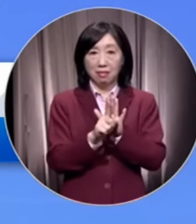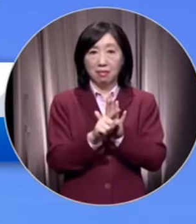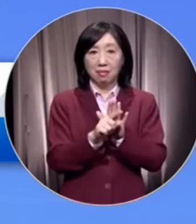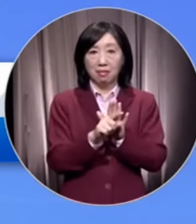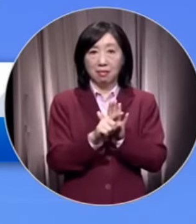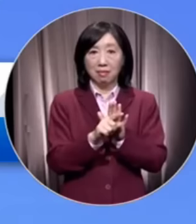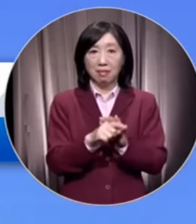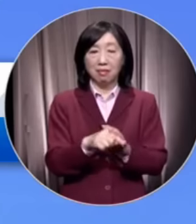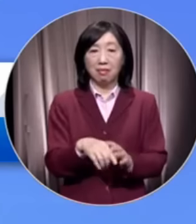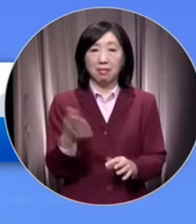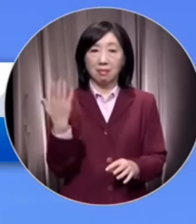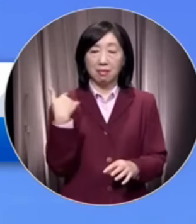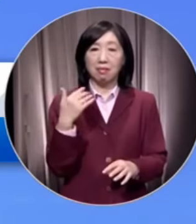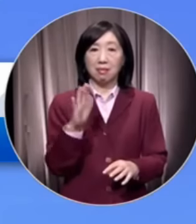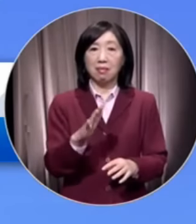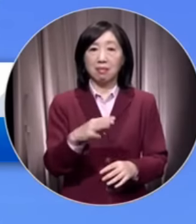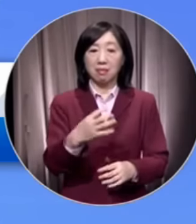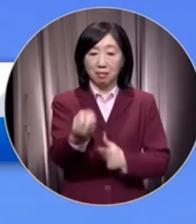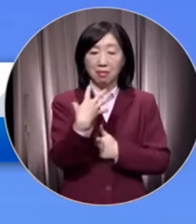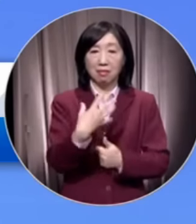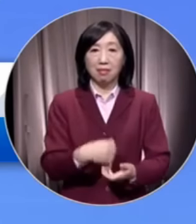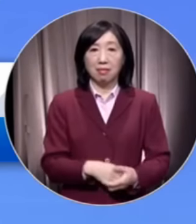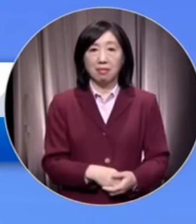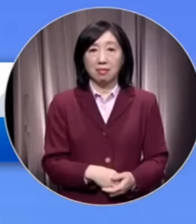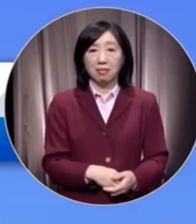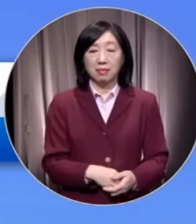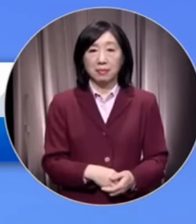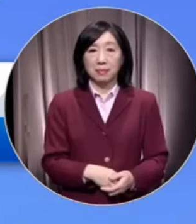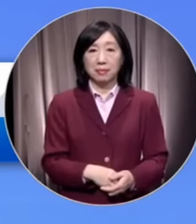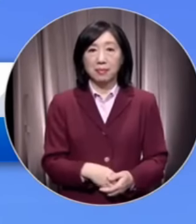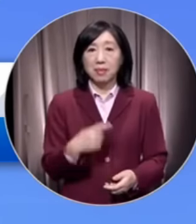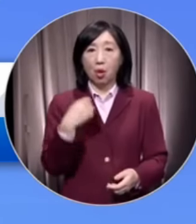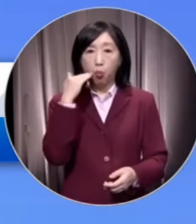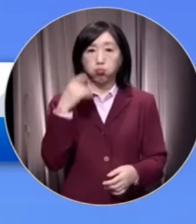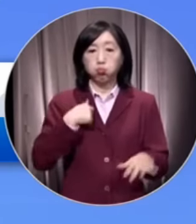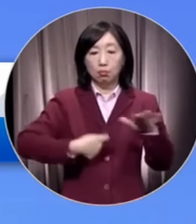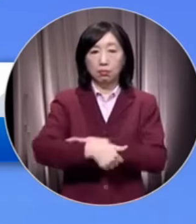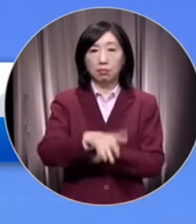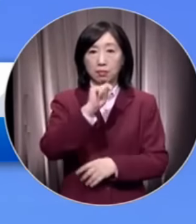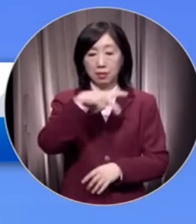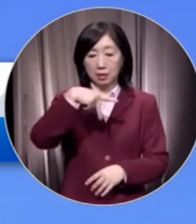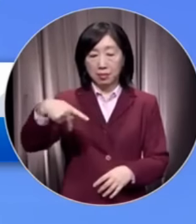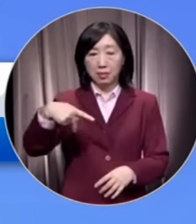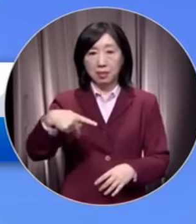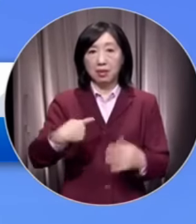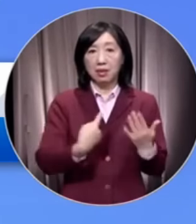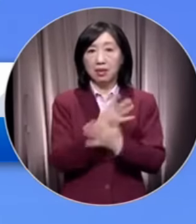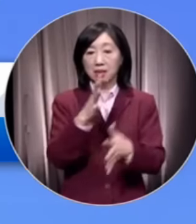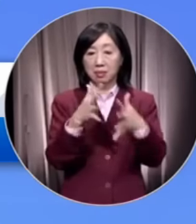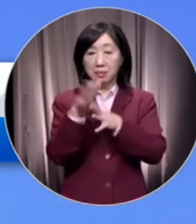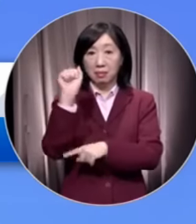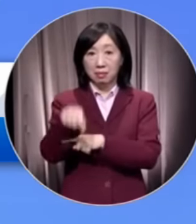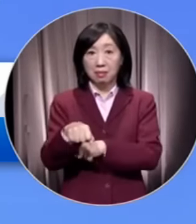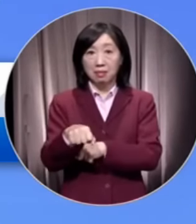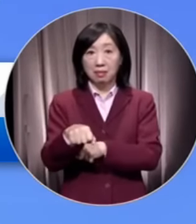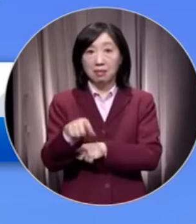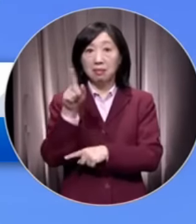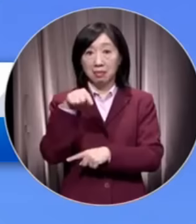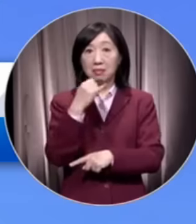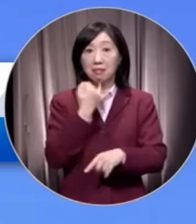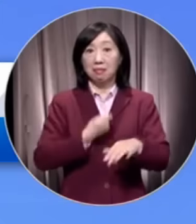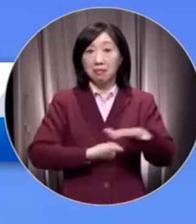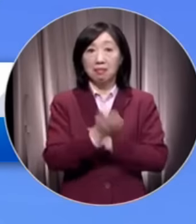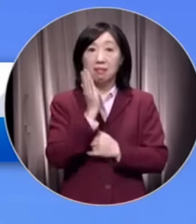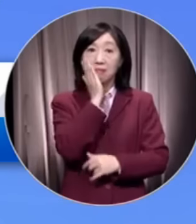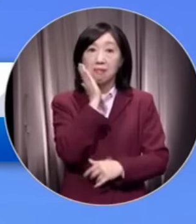曾经也向我们提醒过，那就是我们要加入 TPP 不纯然只是美国人答应之后我们就可以